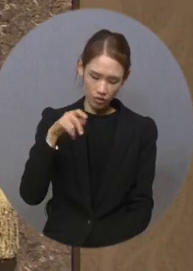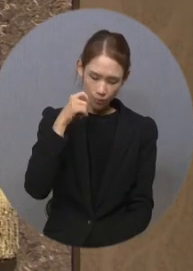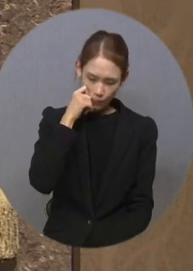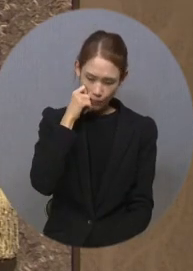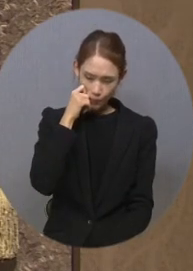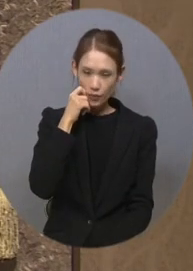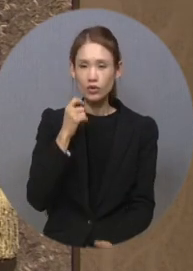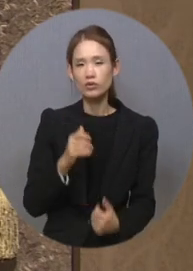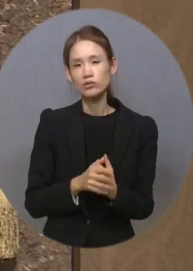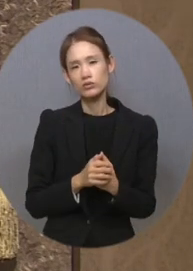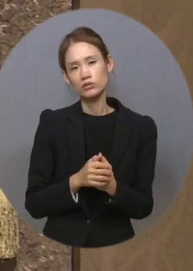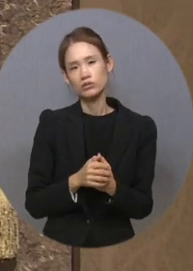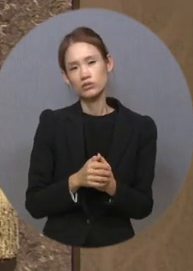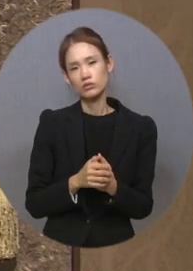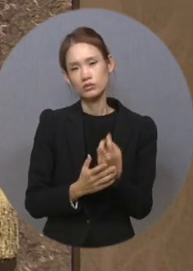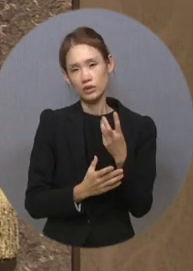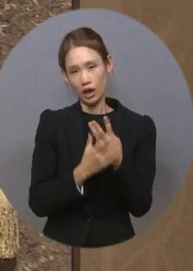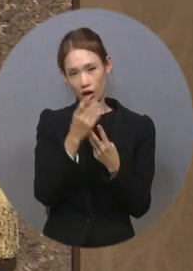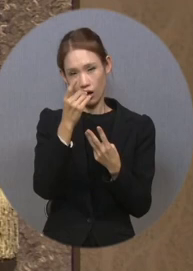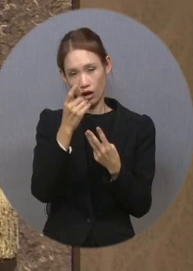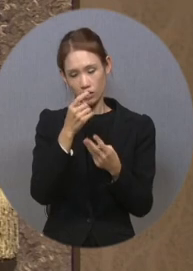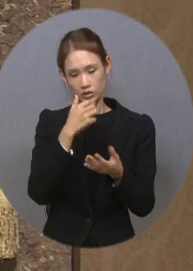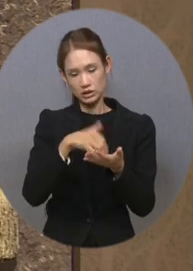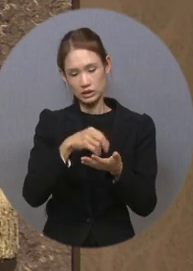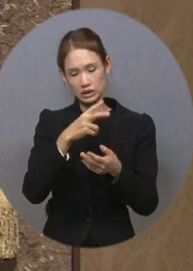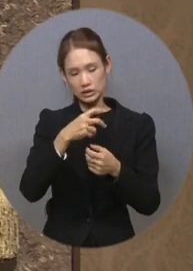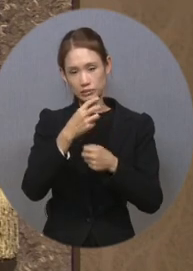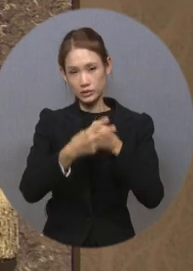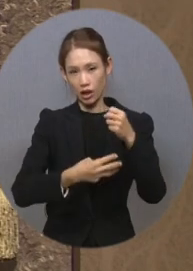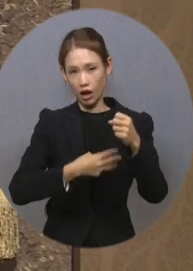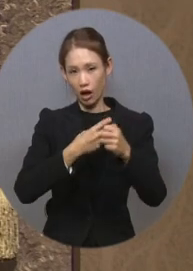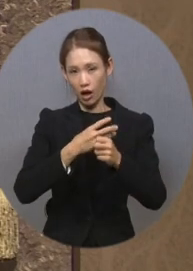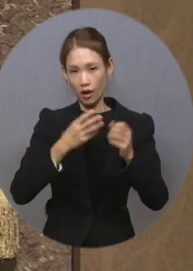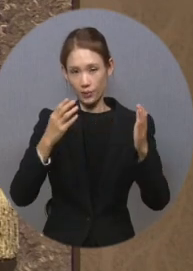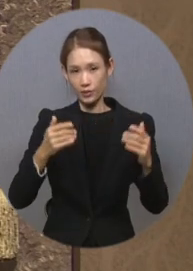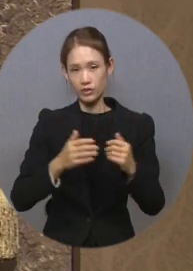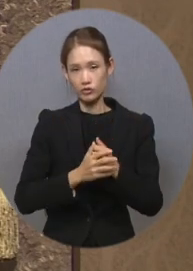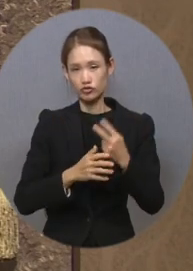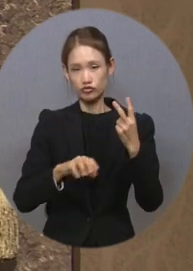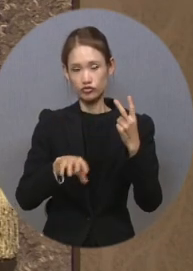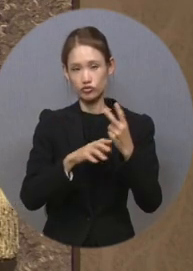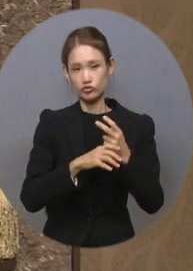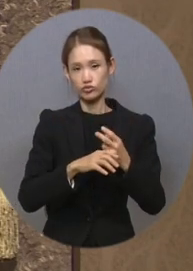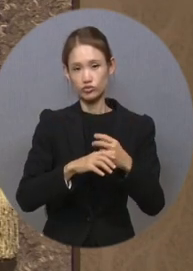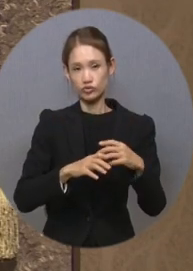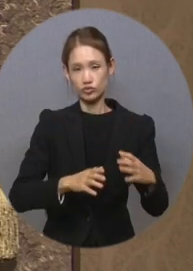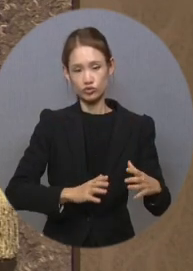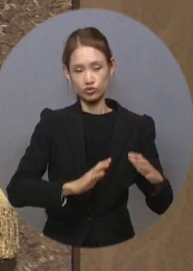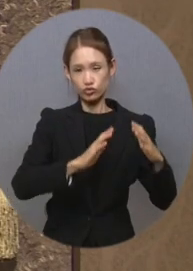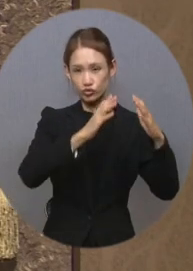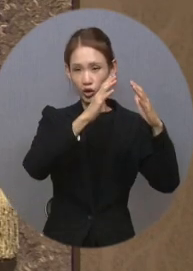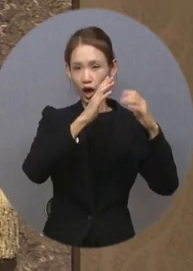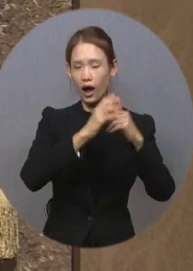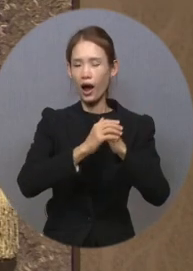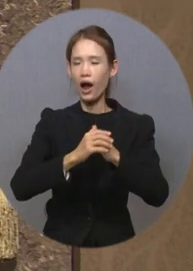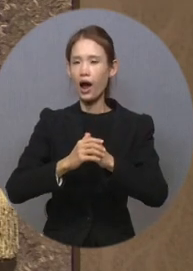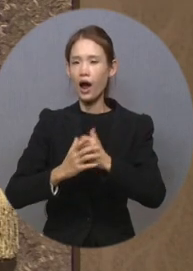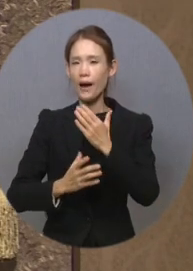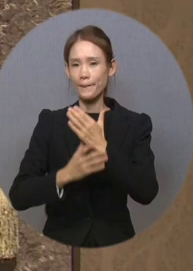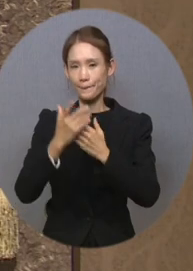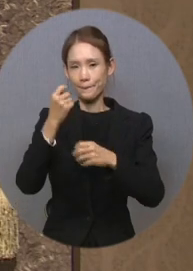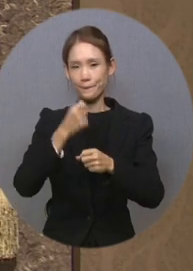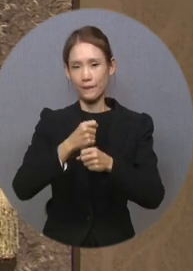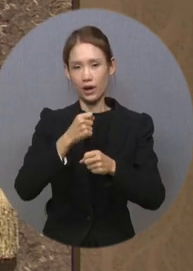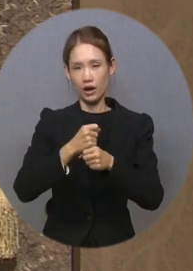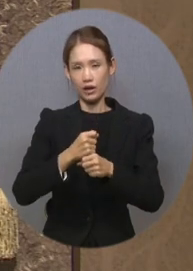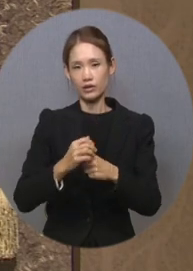그리고 3여 통합한 지 23년이 됐기 때문에 이 두 군데 있는 현충탑을 한 곳으로 이렇게 통합을